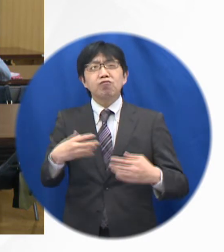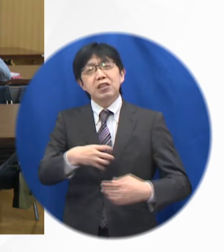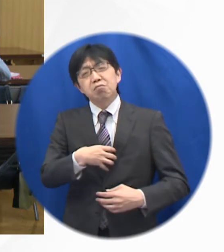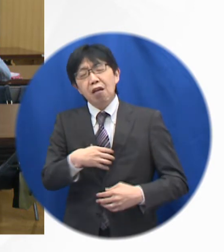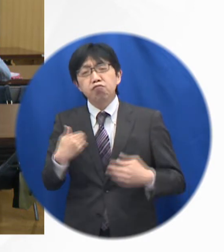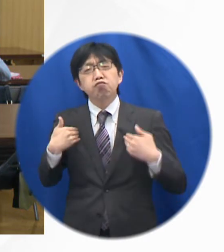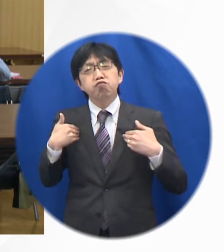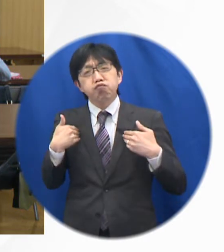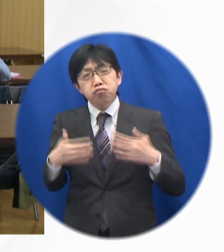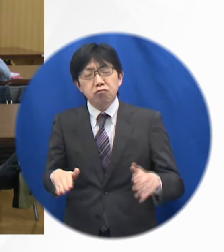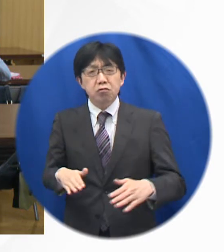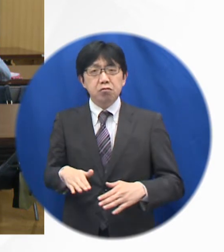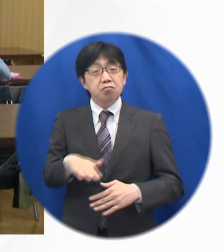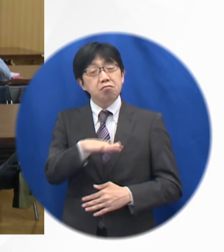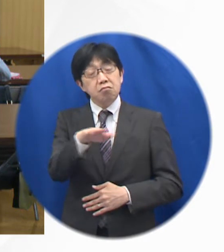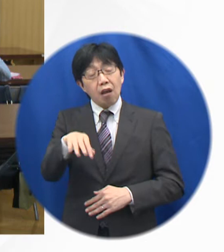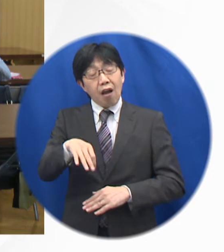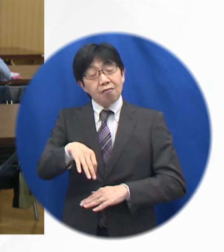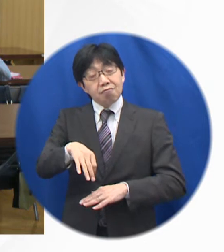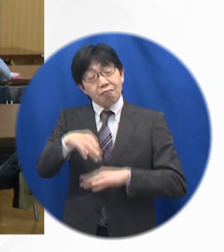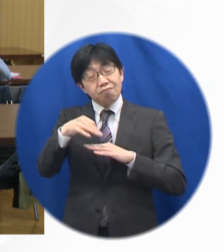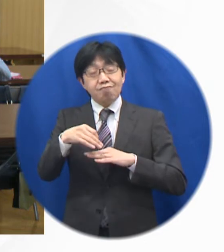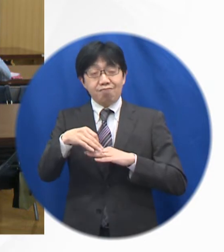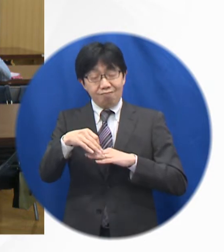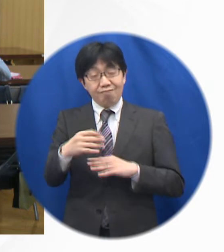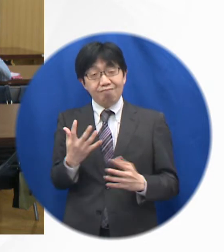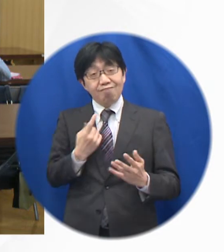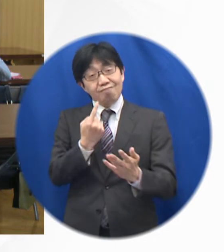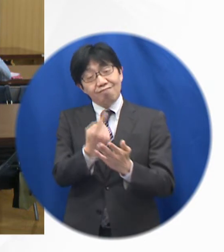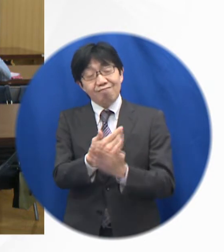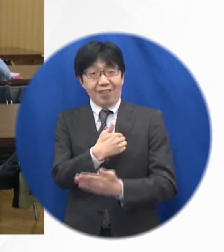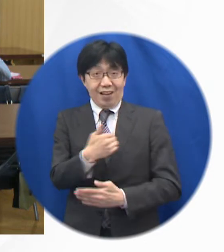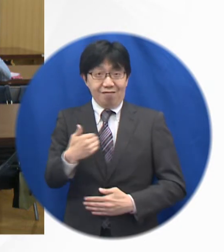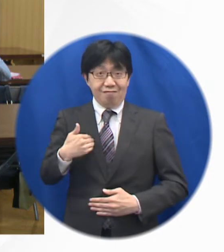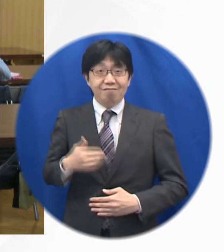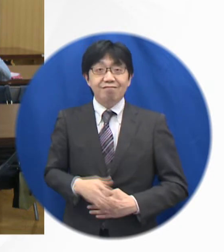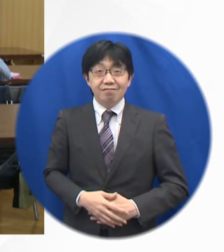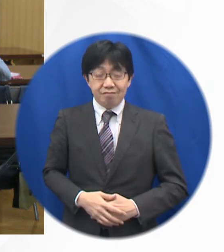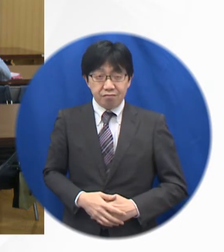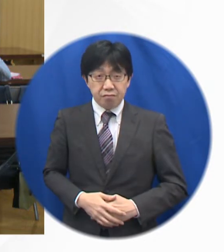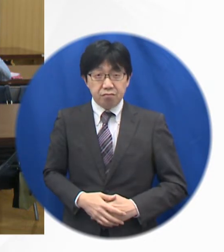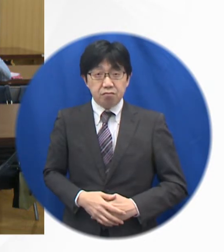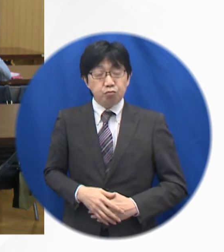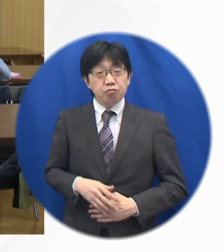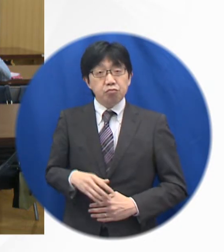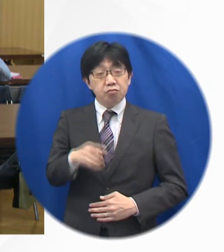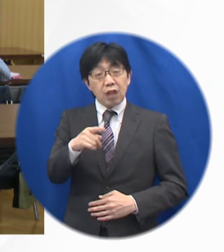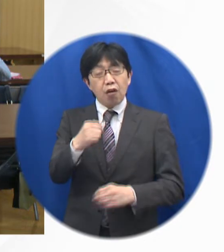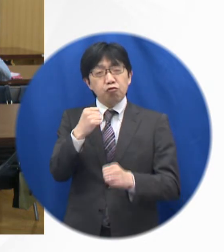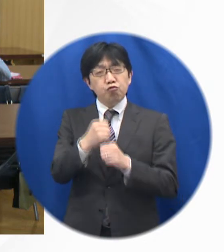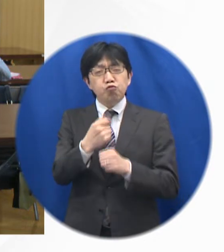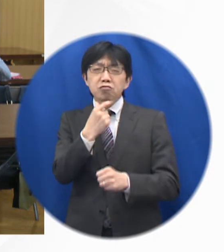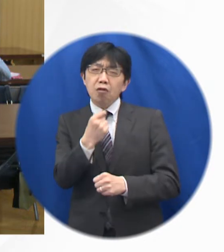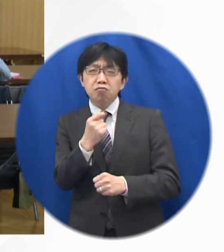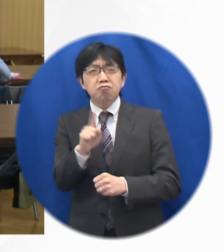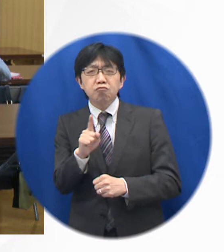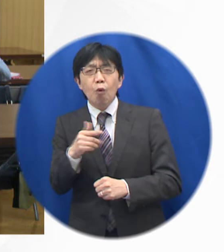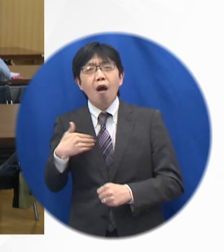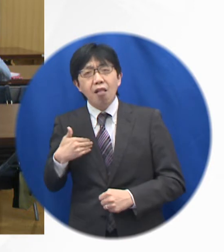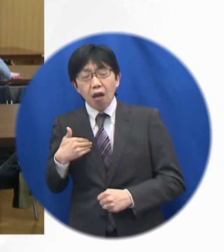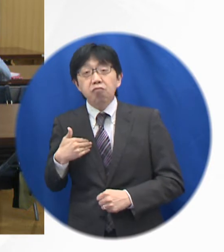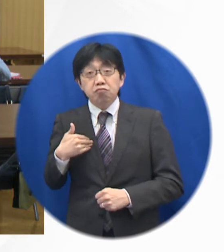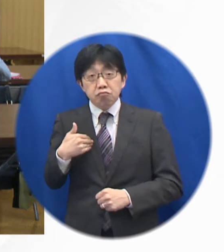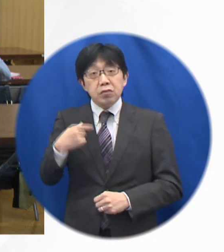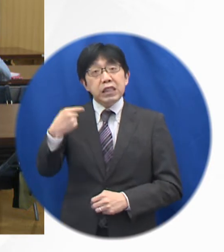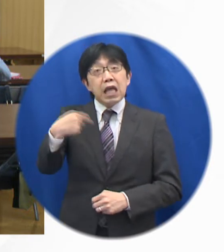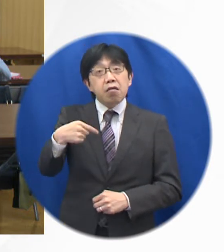が、皆さん気軽に参加していらっしゃいます。作りたいものが思いつかなくても講師に